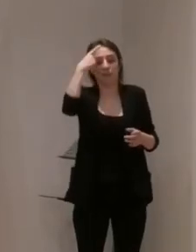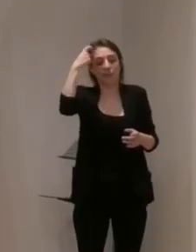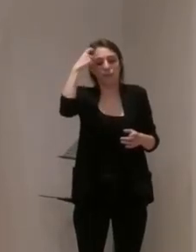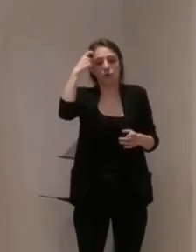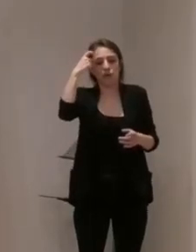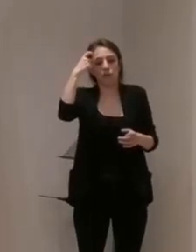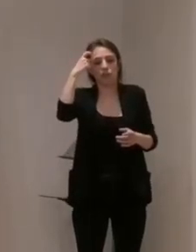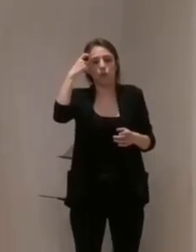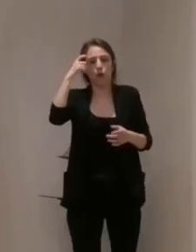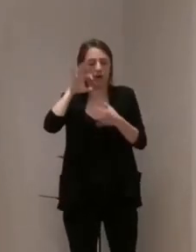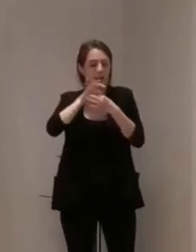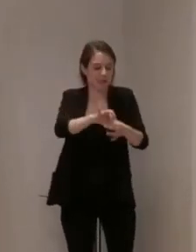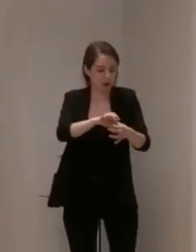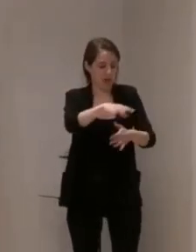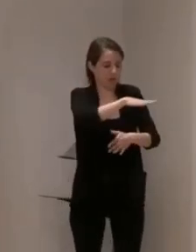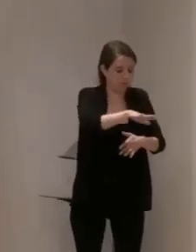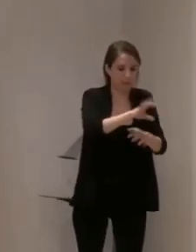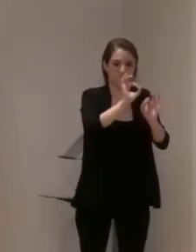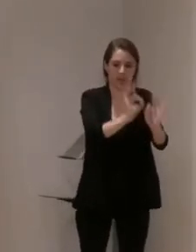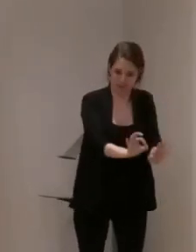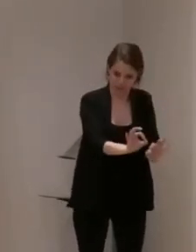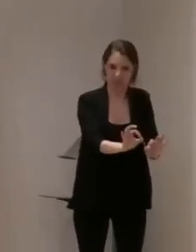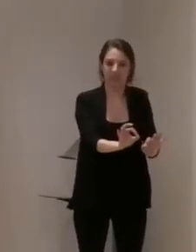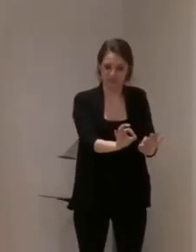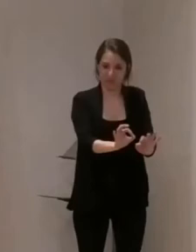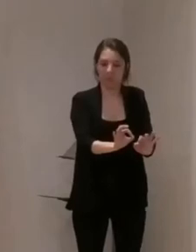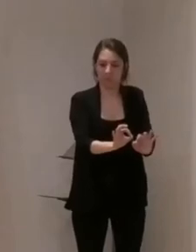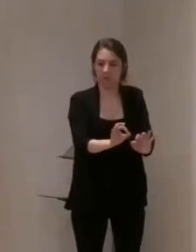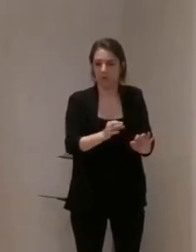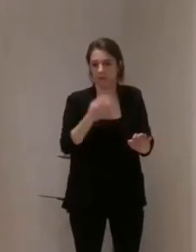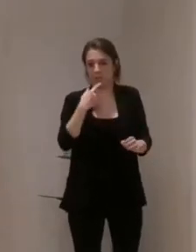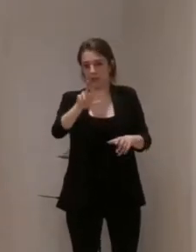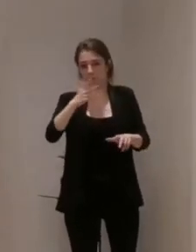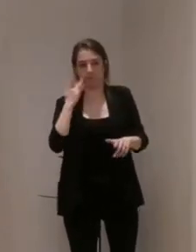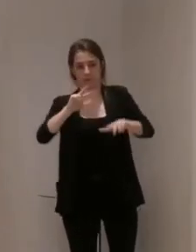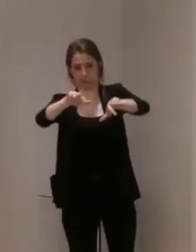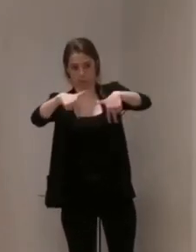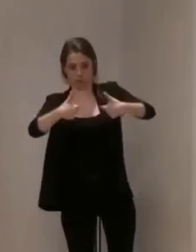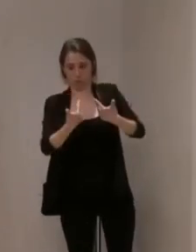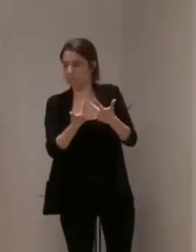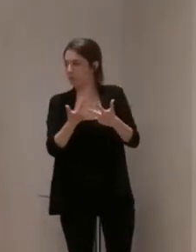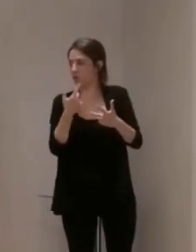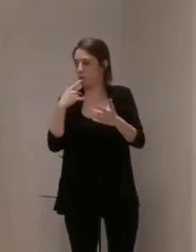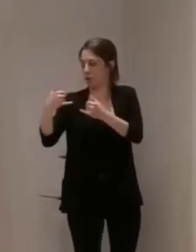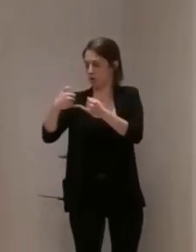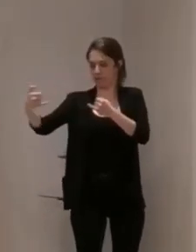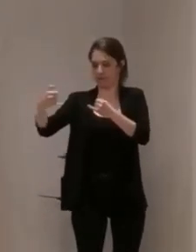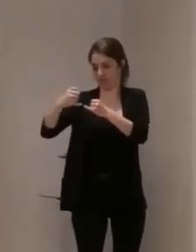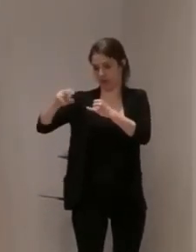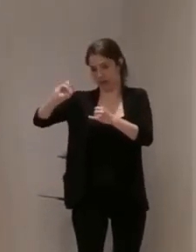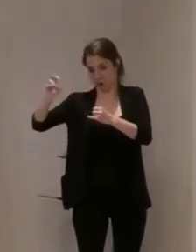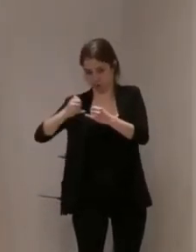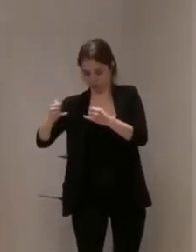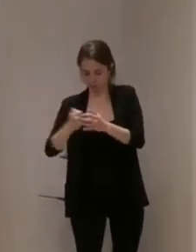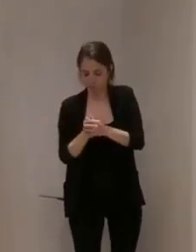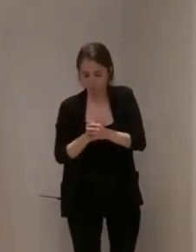Dic que no estiguin amagades, que no estiguin ocultades, és amagades. I si em permeten, una última recollida d'un fil per posar-hi una